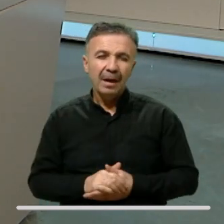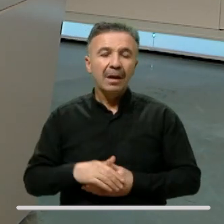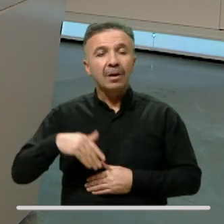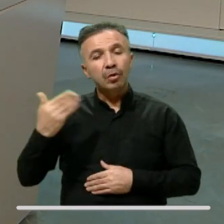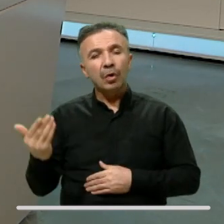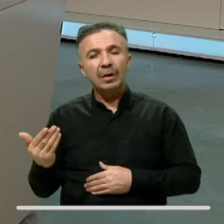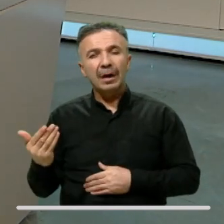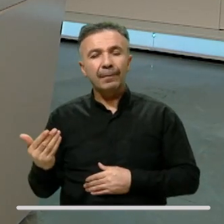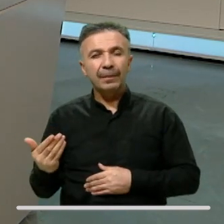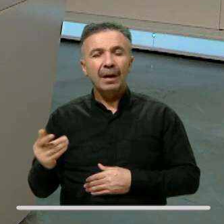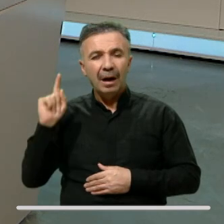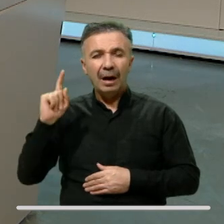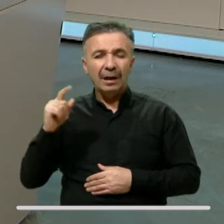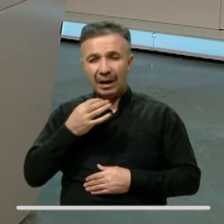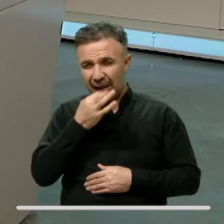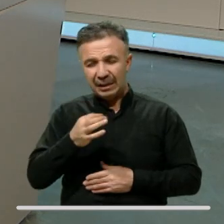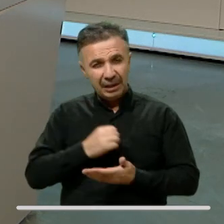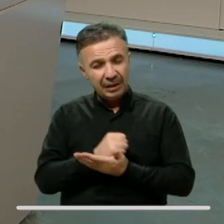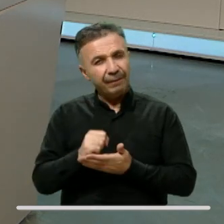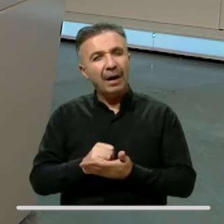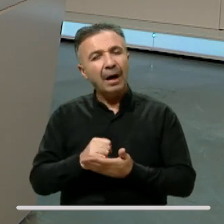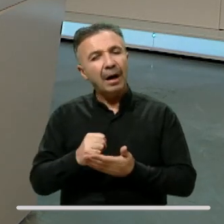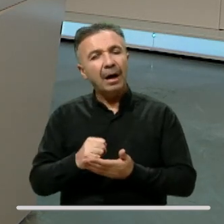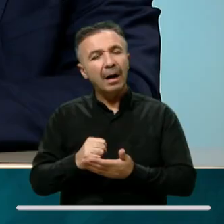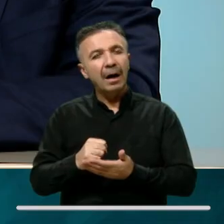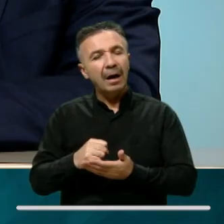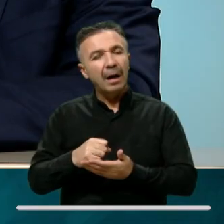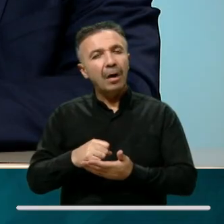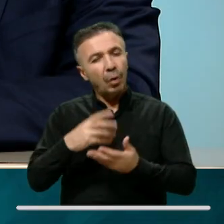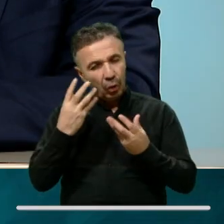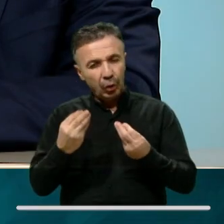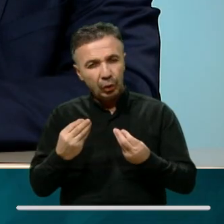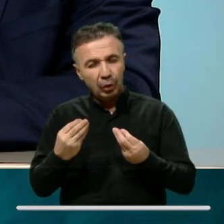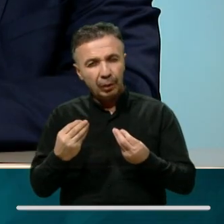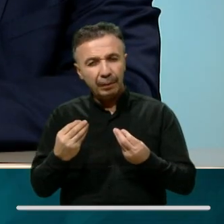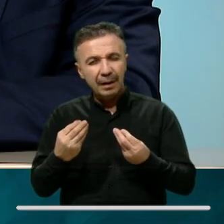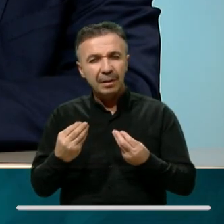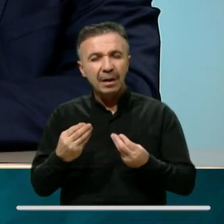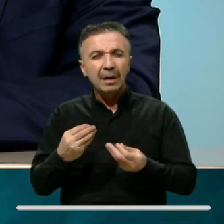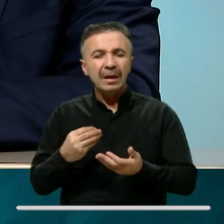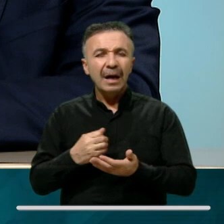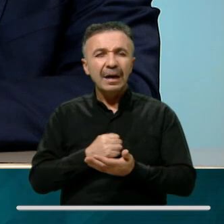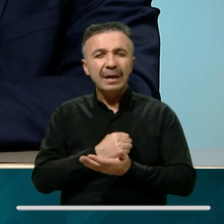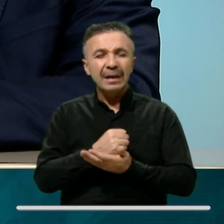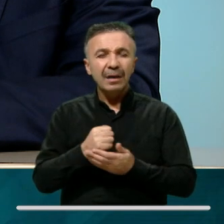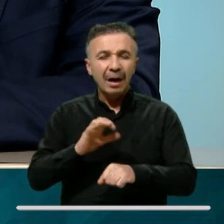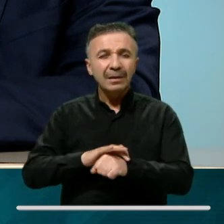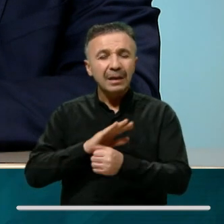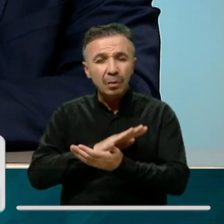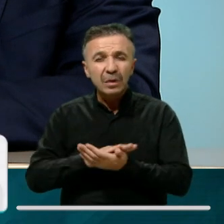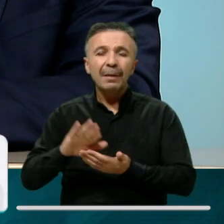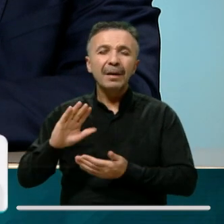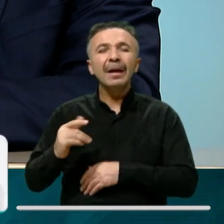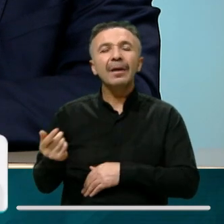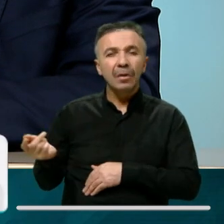iyileşebilirsin. Allah'ın izniyle şifa bulma ihtimalin var. Fakat emri hak vaki oldu, iyileşemeden vefat etti. Haliyle oruç borçlarını da